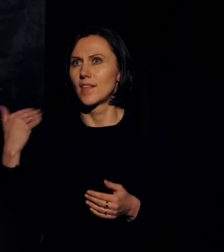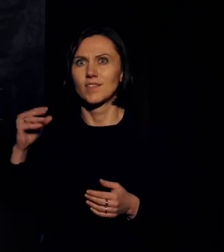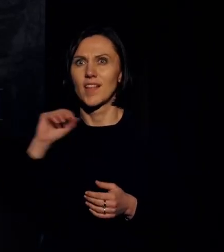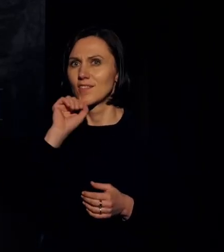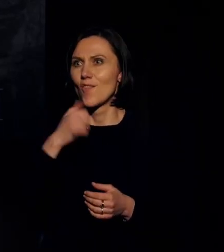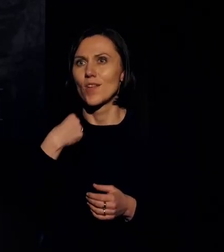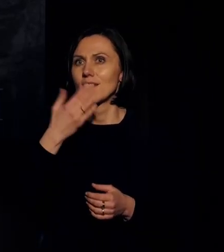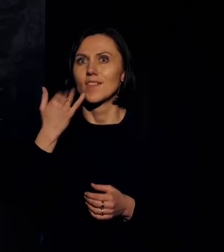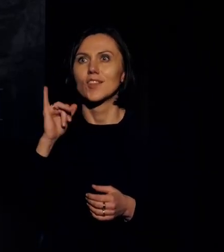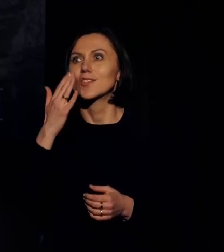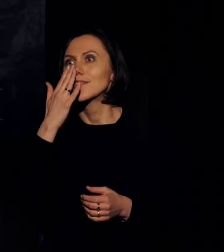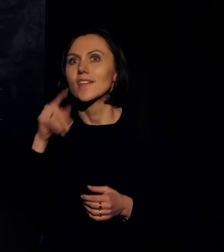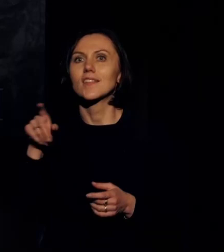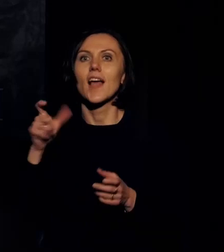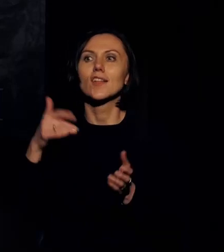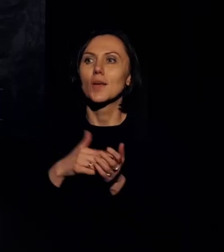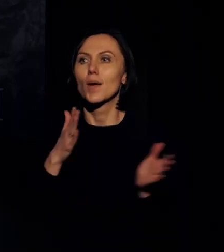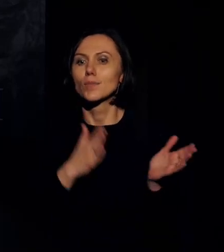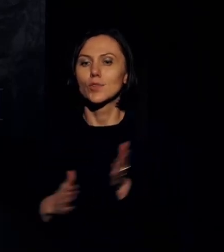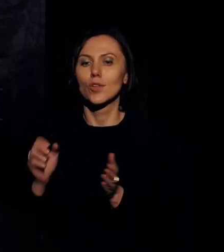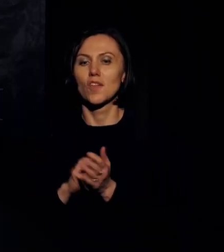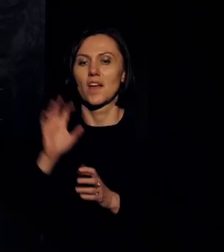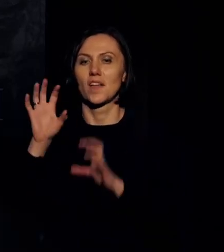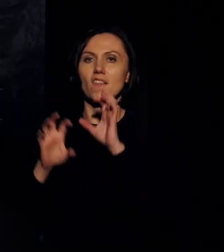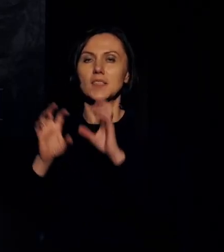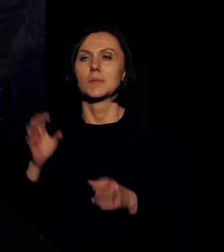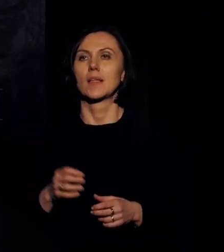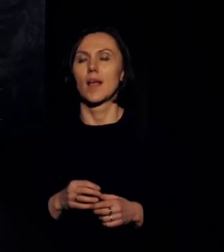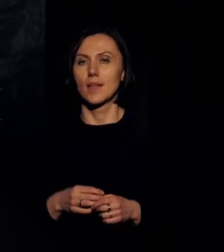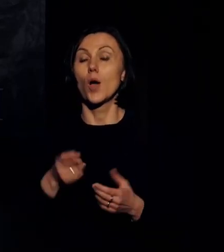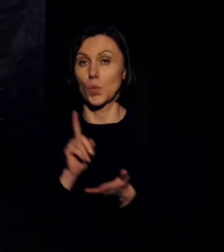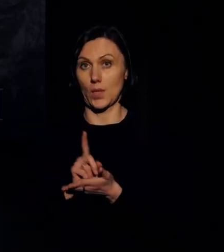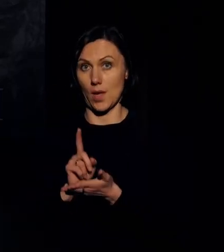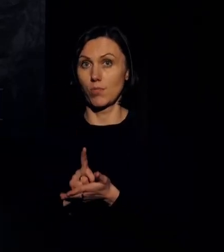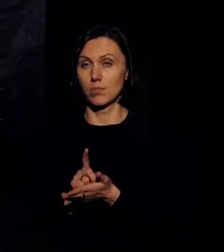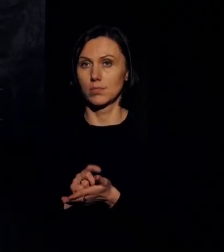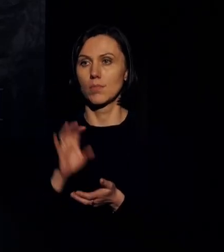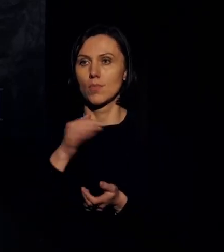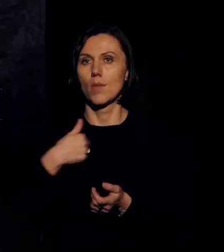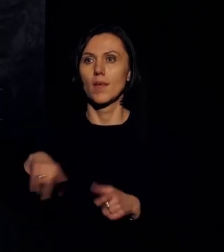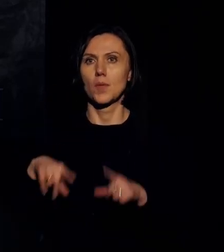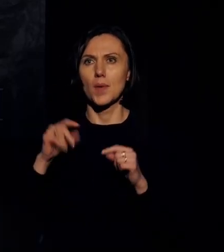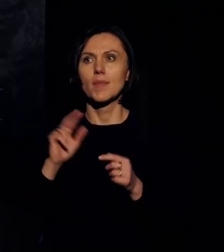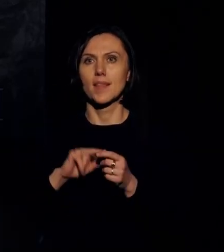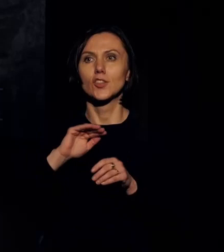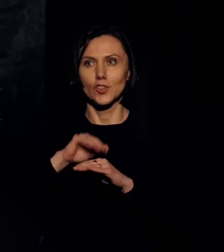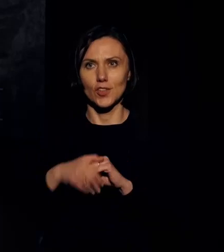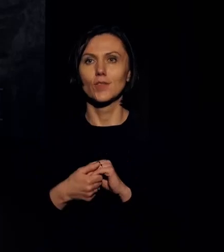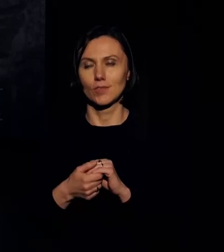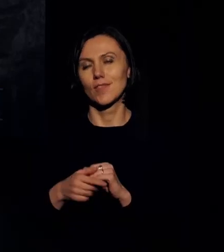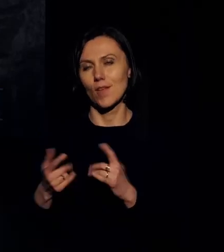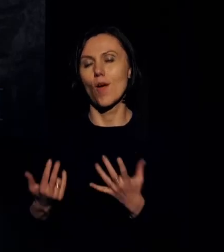czym są Via Ferraty i jak się należy do nich przygotować. Udało nam się, bo wybraliśmy na szczęście takie łatwe, na